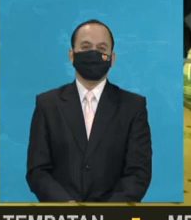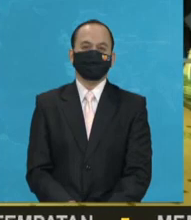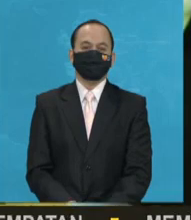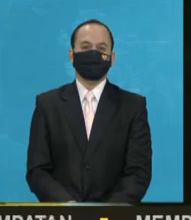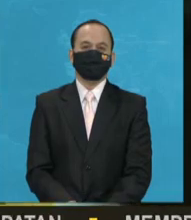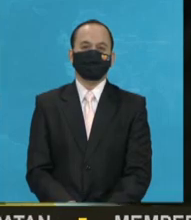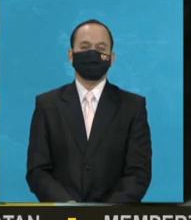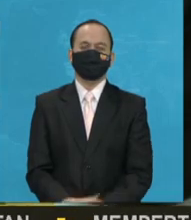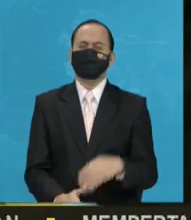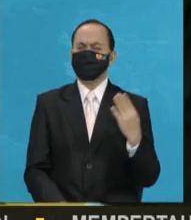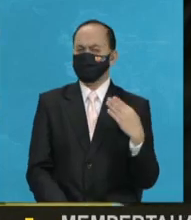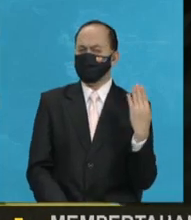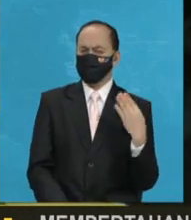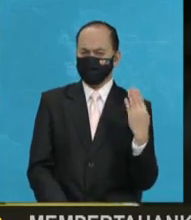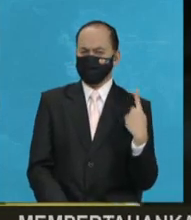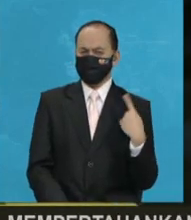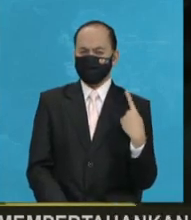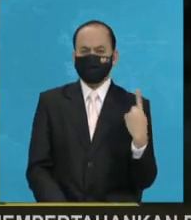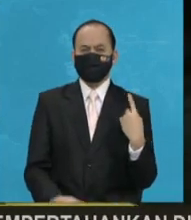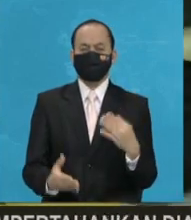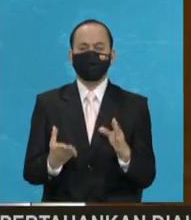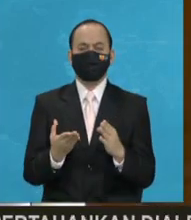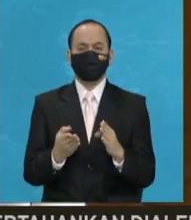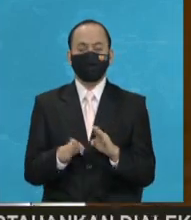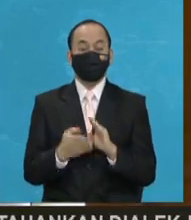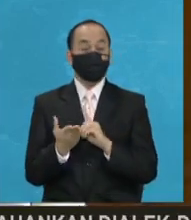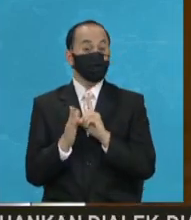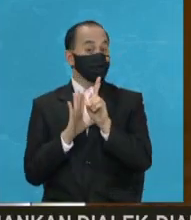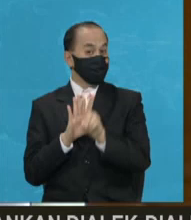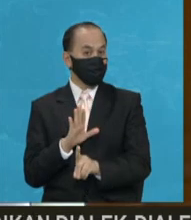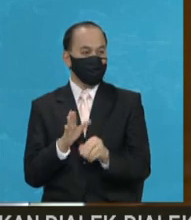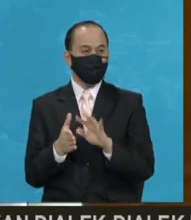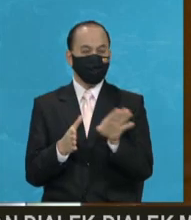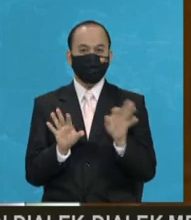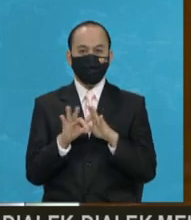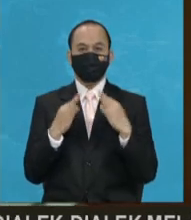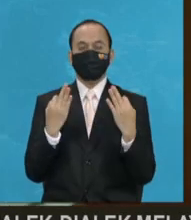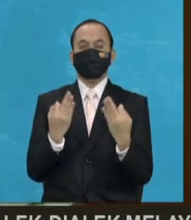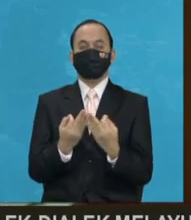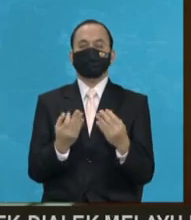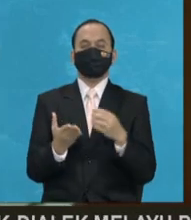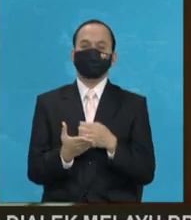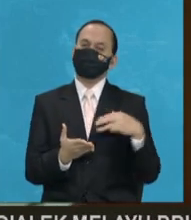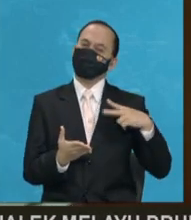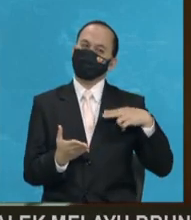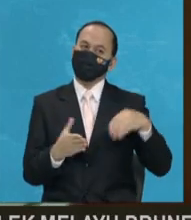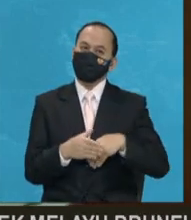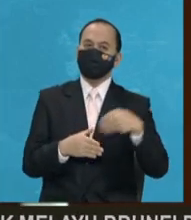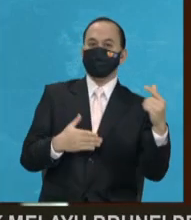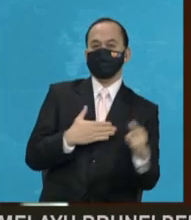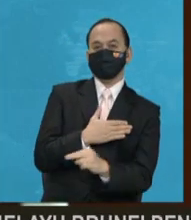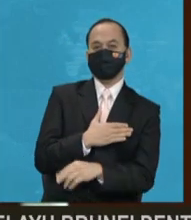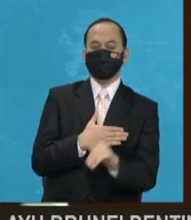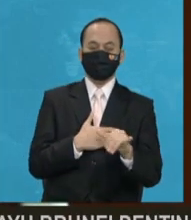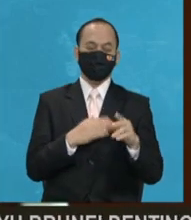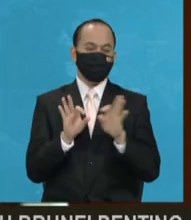Hai pada kebiasaannya bulan Desember adalah peluang bagi para ibu bapak meluangkan masa bercuti ke luar negara bersama